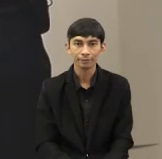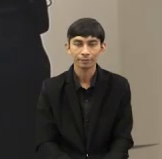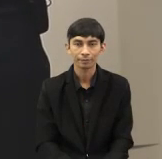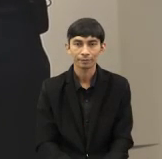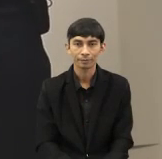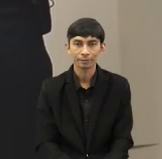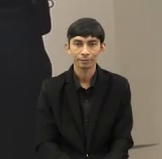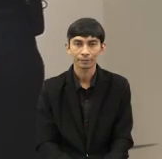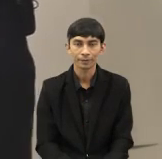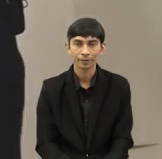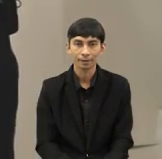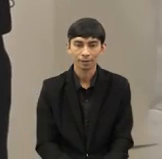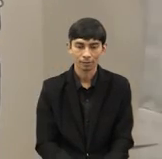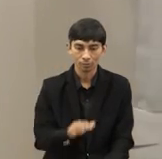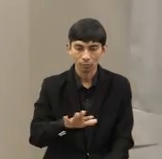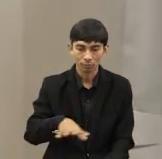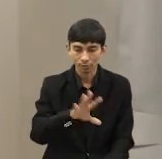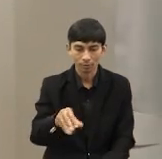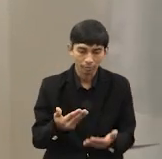cứ ai con bằng cách chung náo